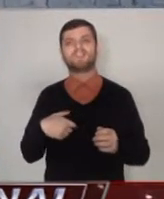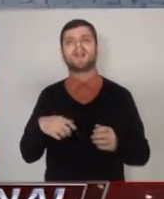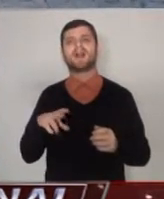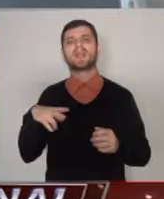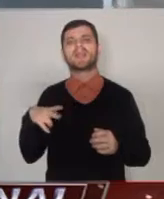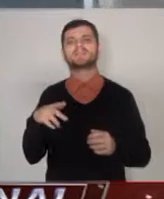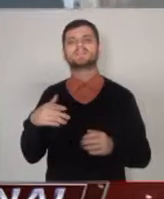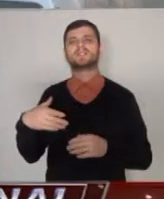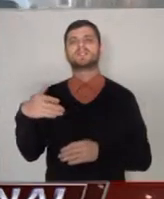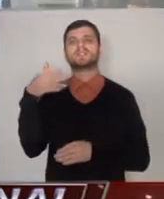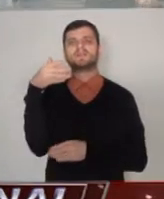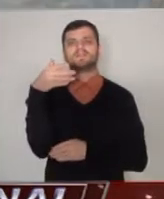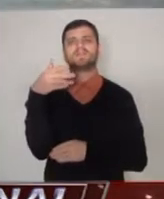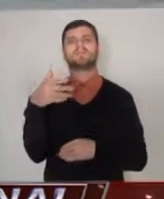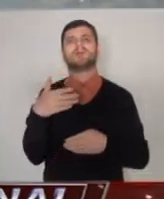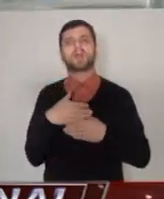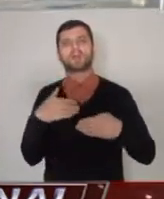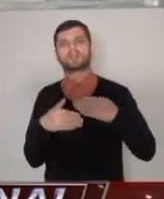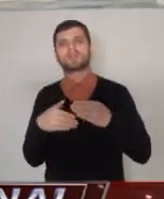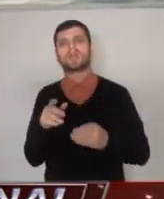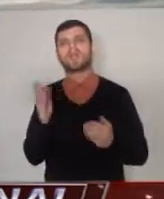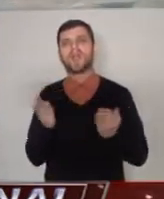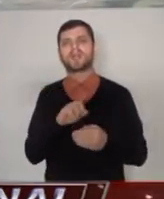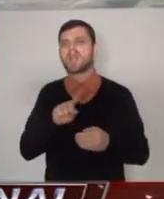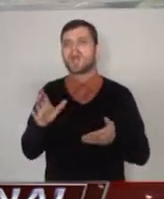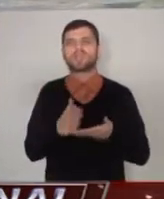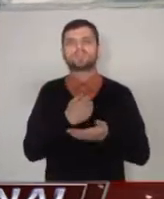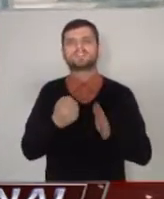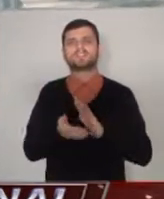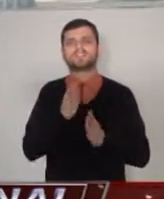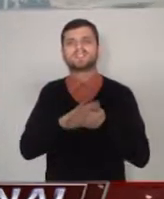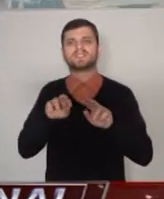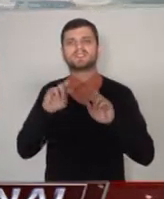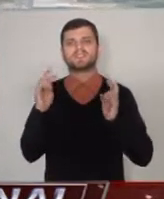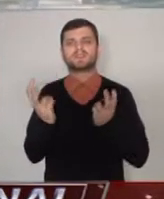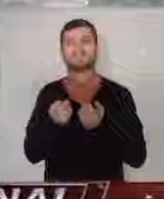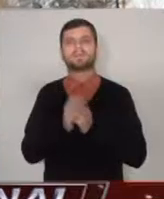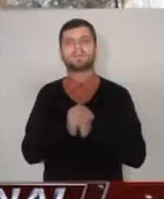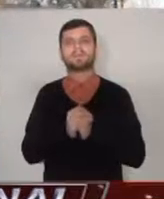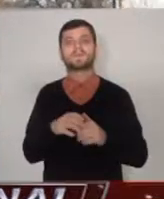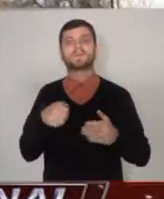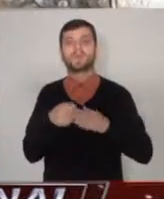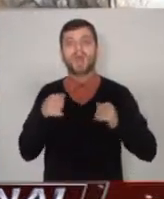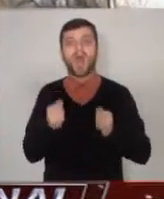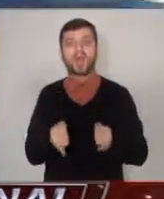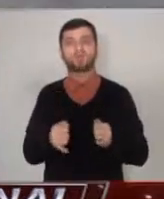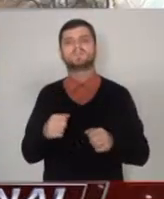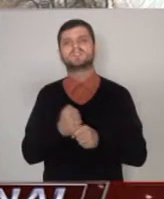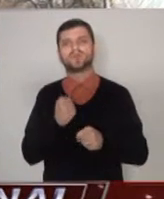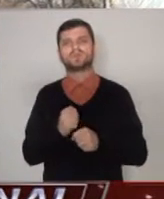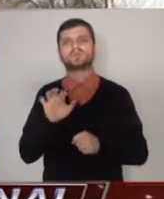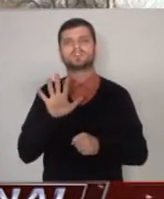să ducă la capăt amenajarea acestei lucrări, care constă în asfaltare, podețe și șanțuri betonate. Până în prezent s-au amenajat